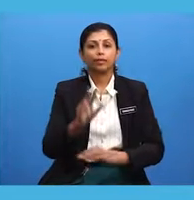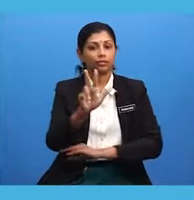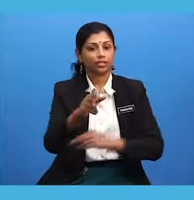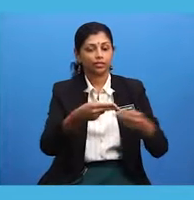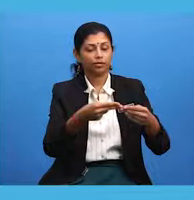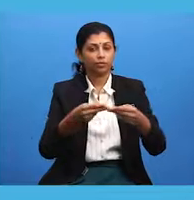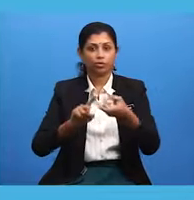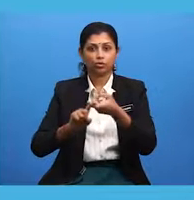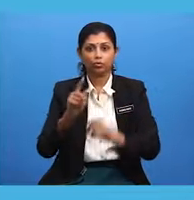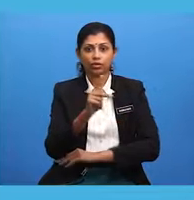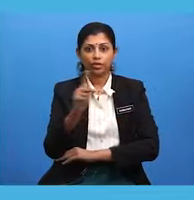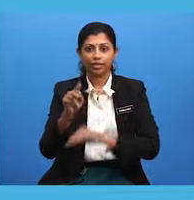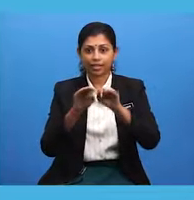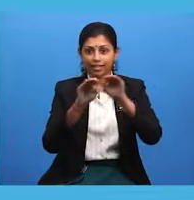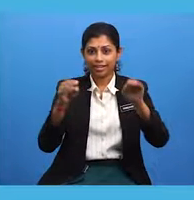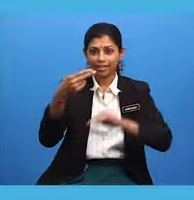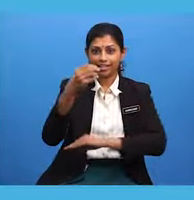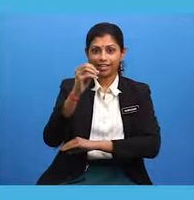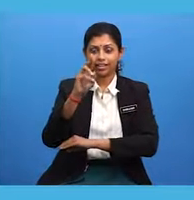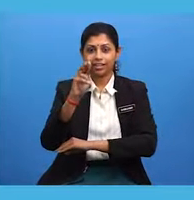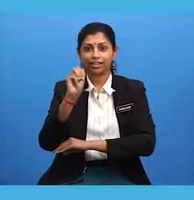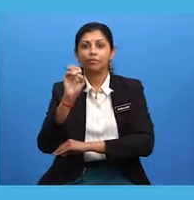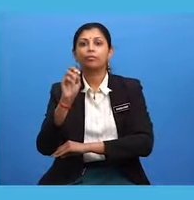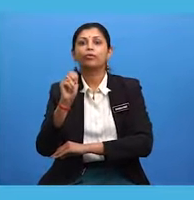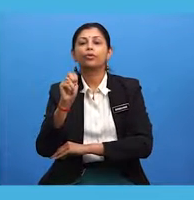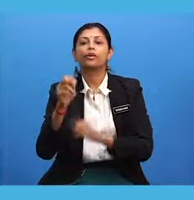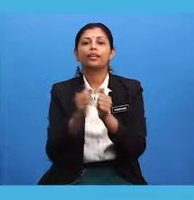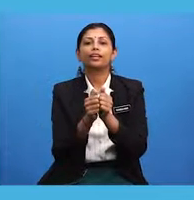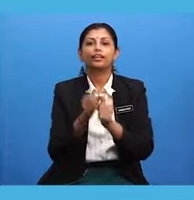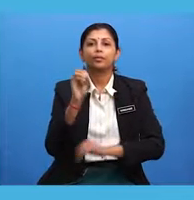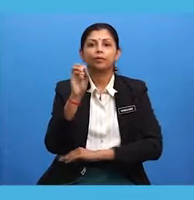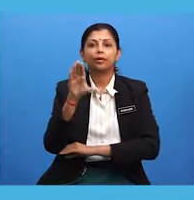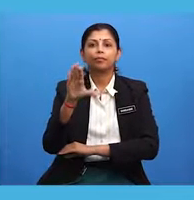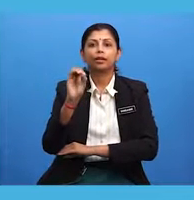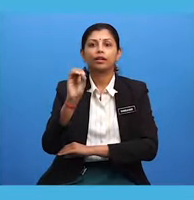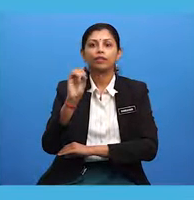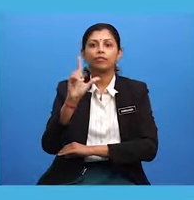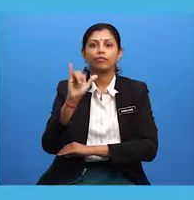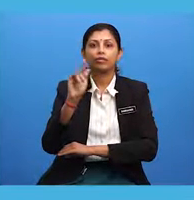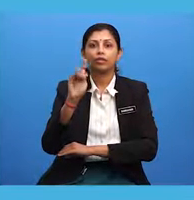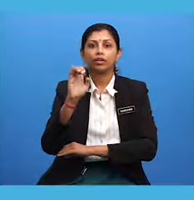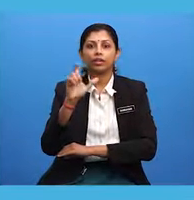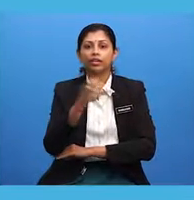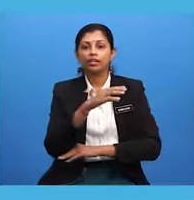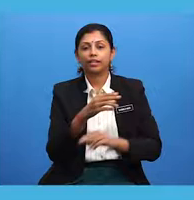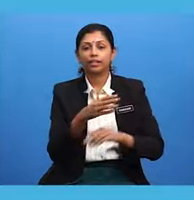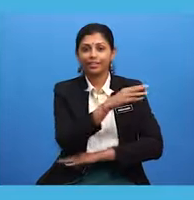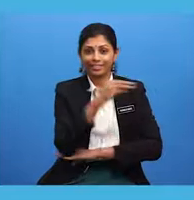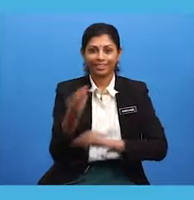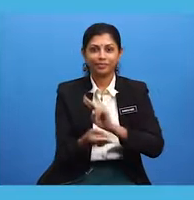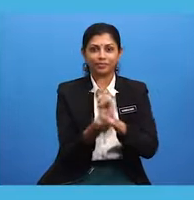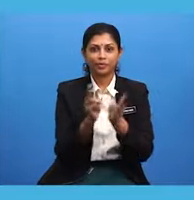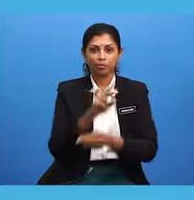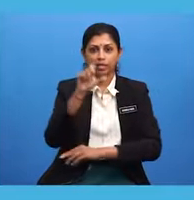menghubungkaitkan aras hormon dengan perkembangan folikel dan perubahan ketebalan